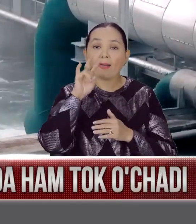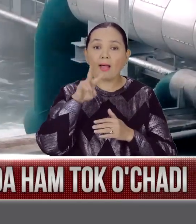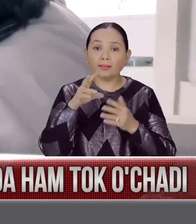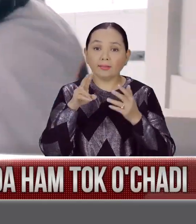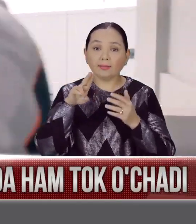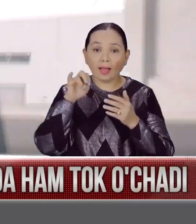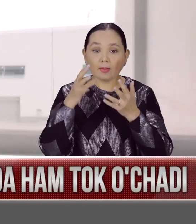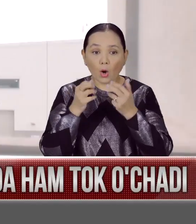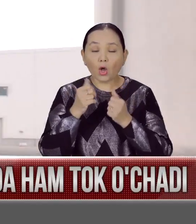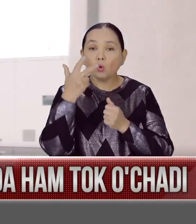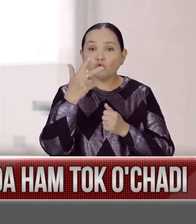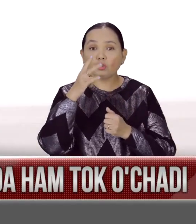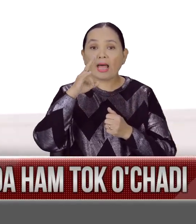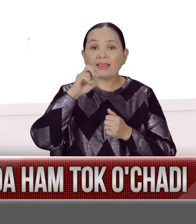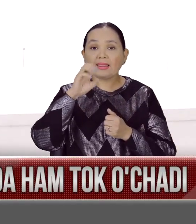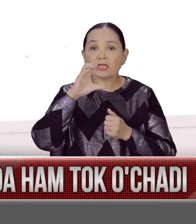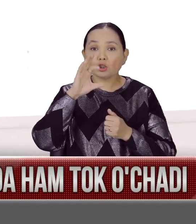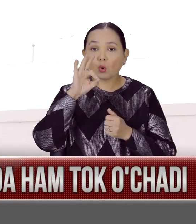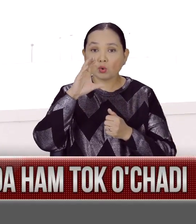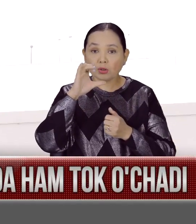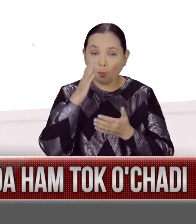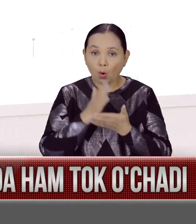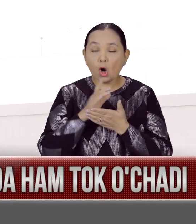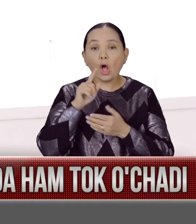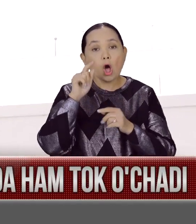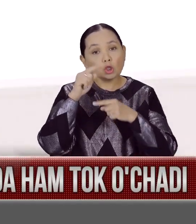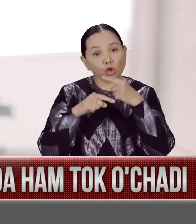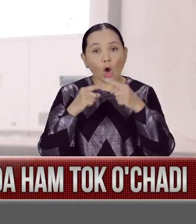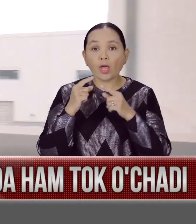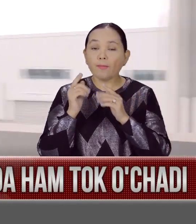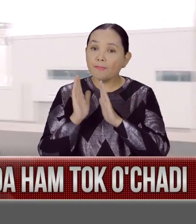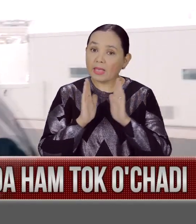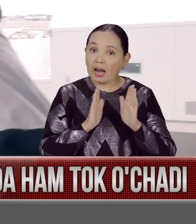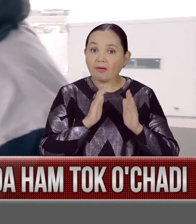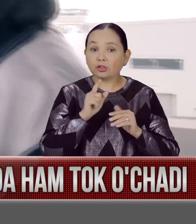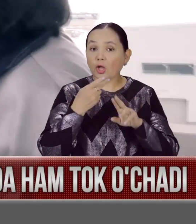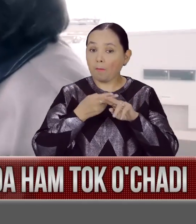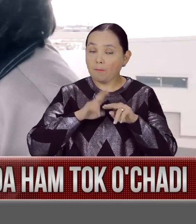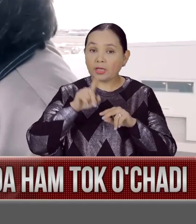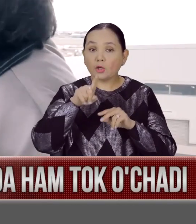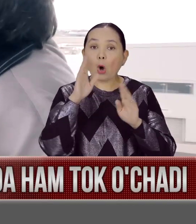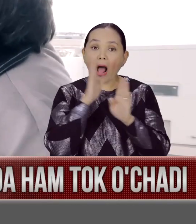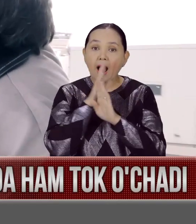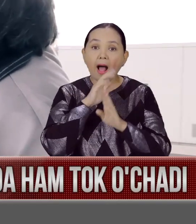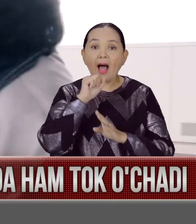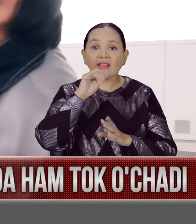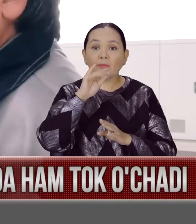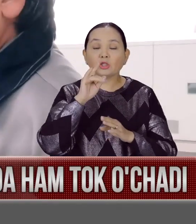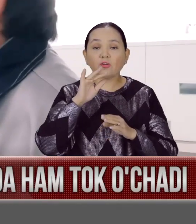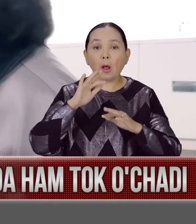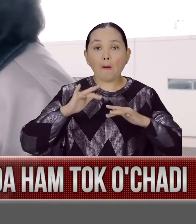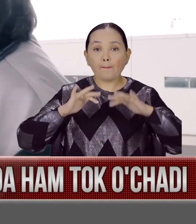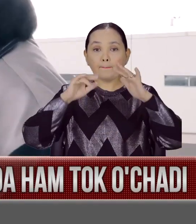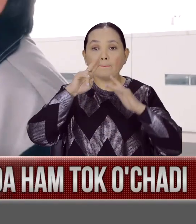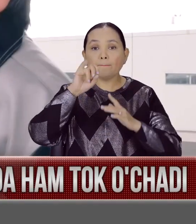yerda 2 nasosimiz bor, 6 kilovatli. Past doimiy ravishda mana bu atmosferaga tarlanish